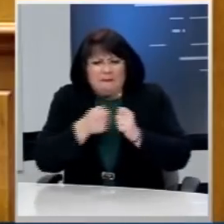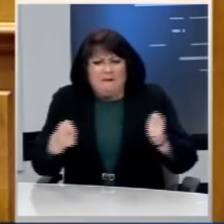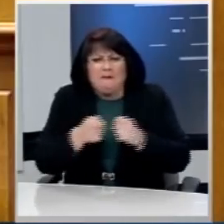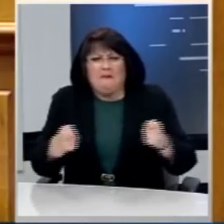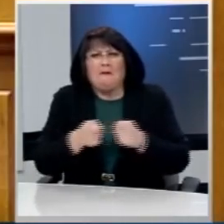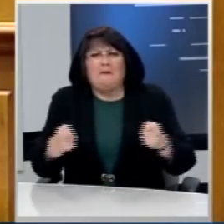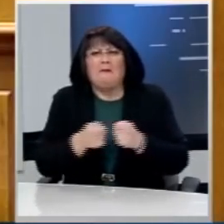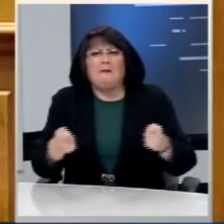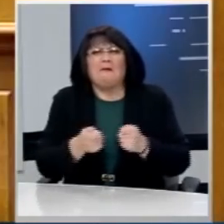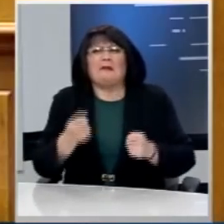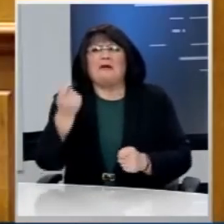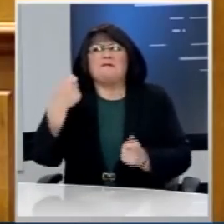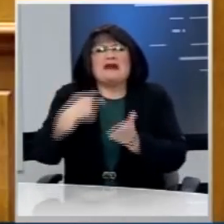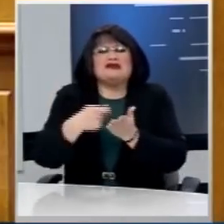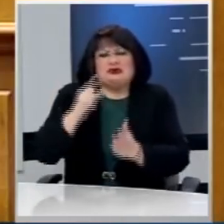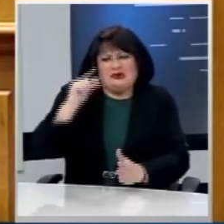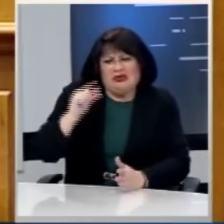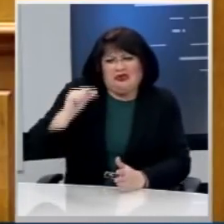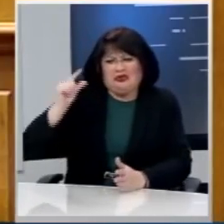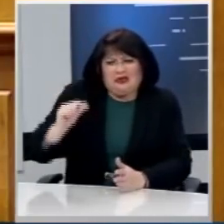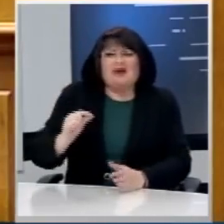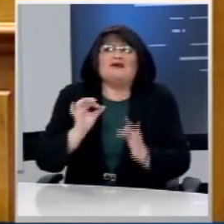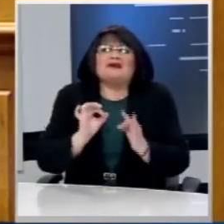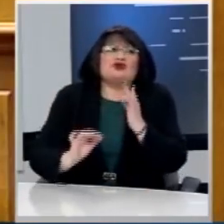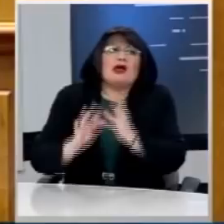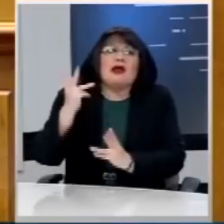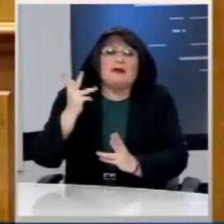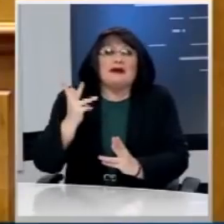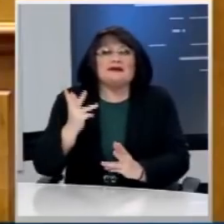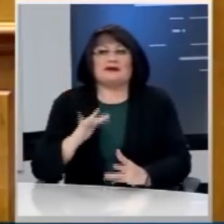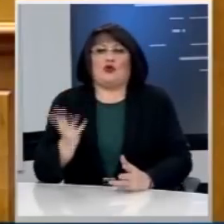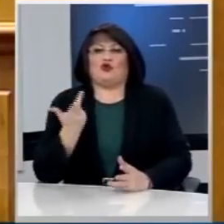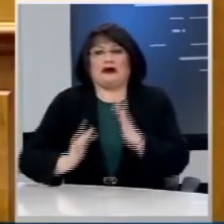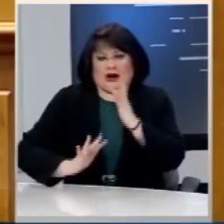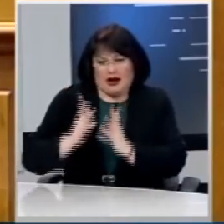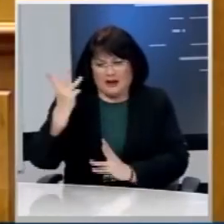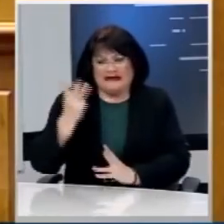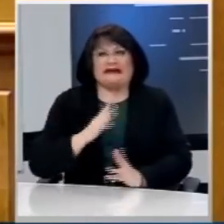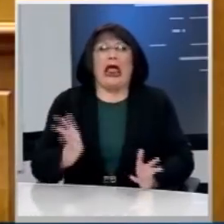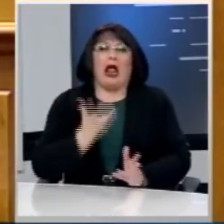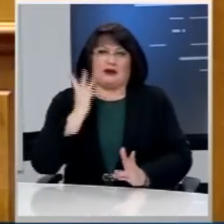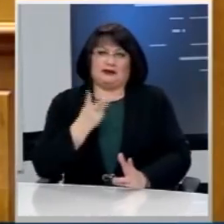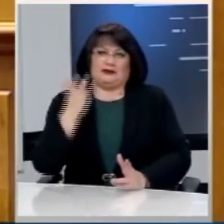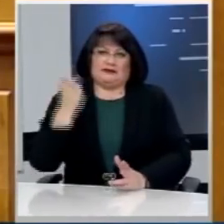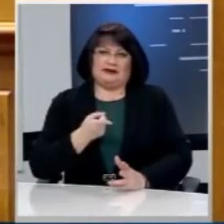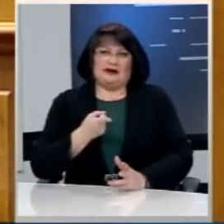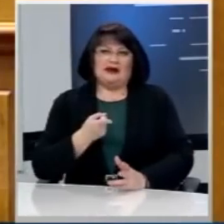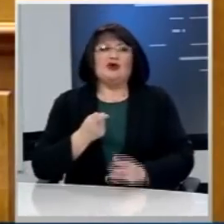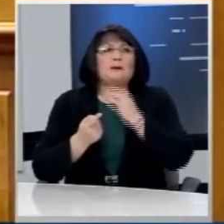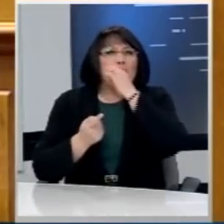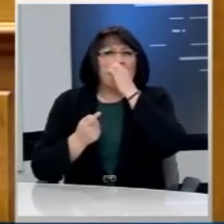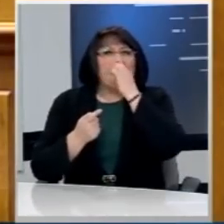μέτρα με τόσο χαμηλούς μισθούς. Όμως ακόμα και ένας τέτοιος ρυθμός ανάπτυξης κυριολεκτικά